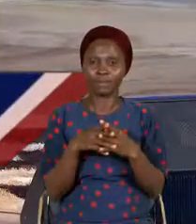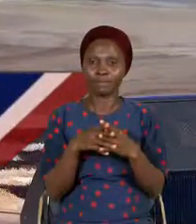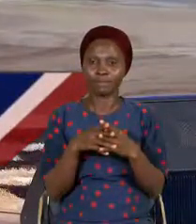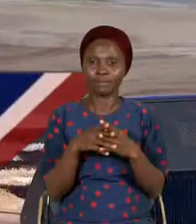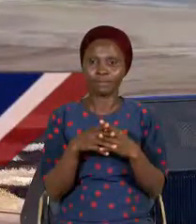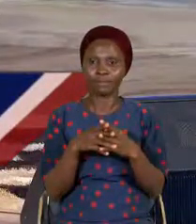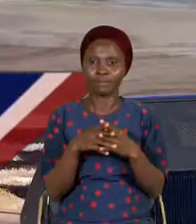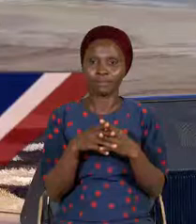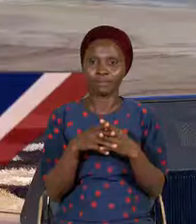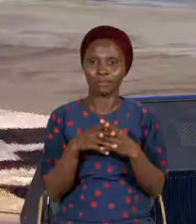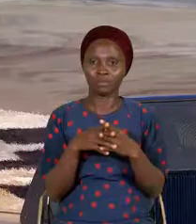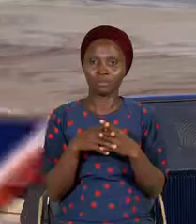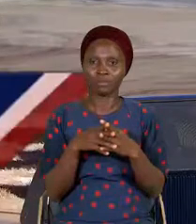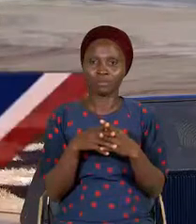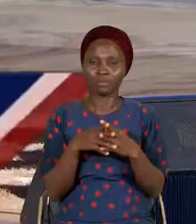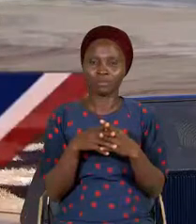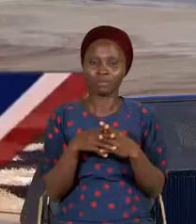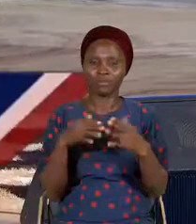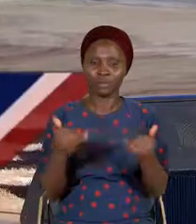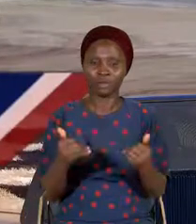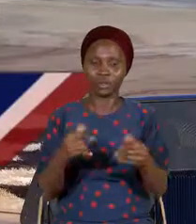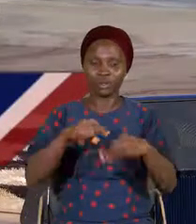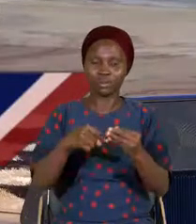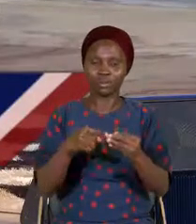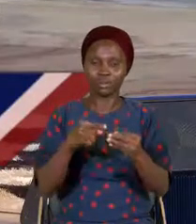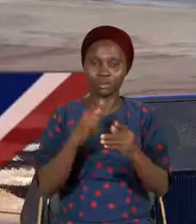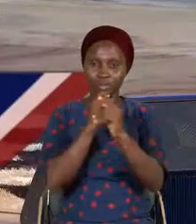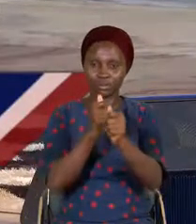lisons ce passage là pour combien de temps maintenant?